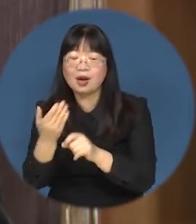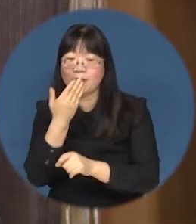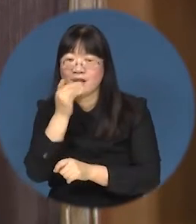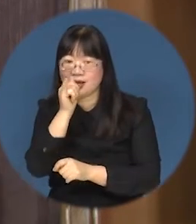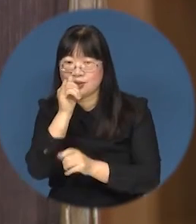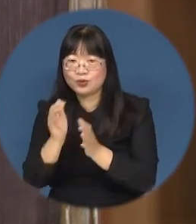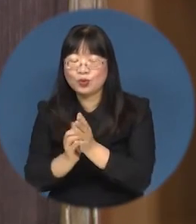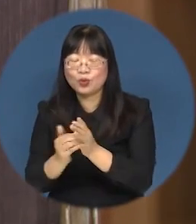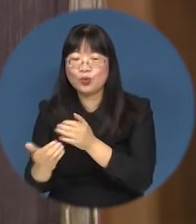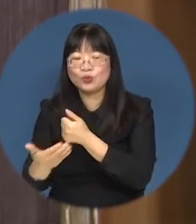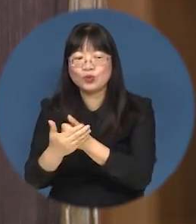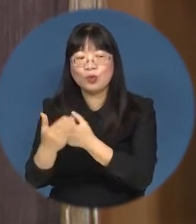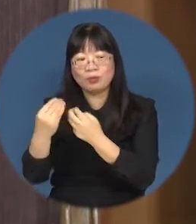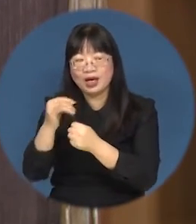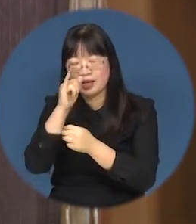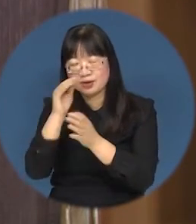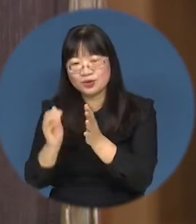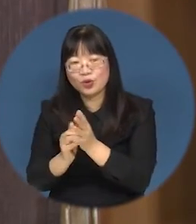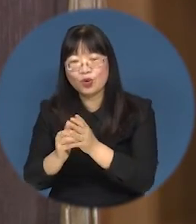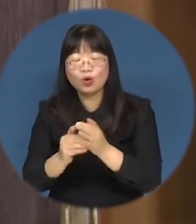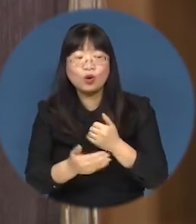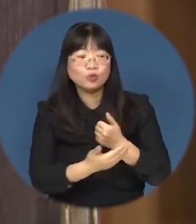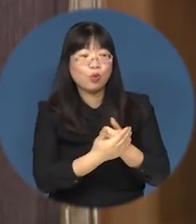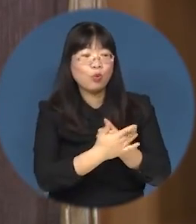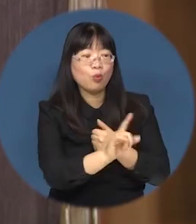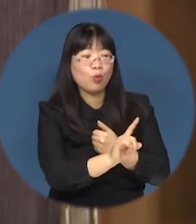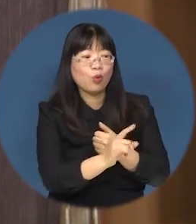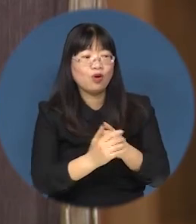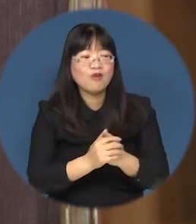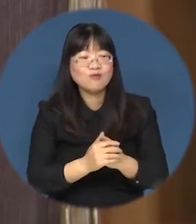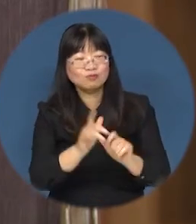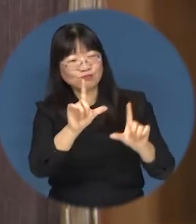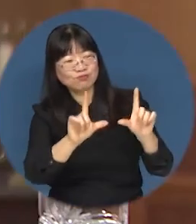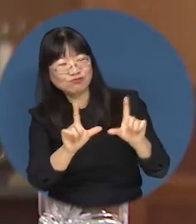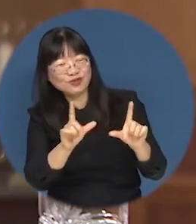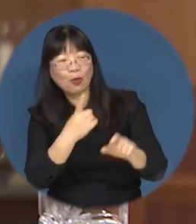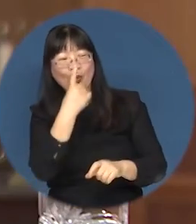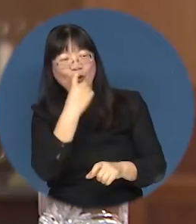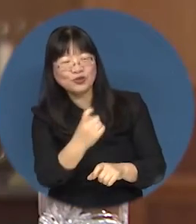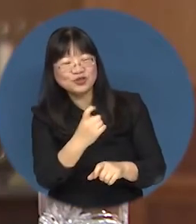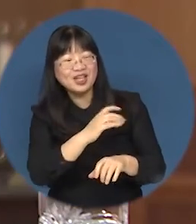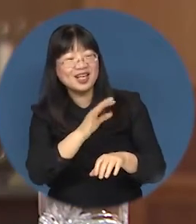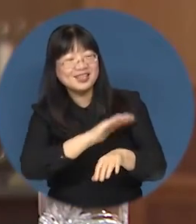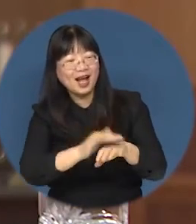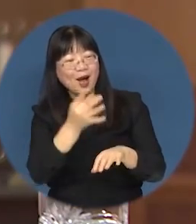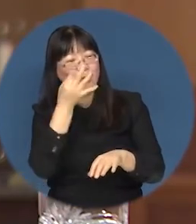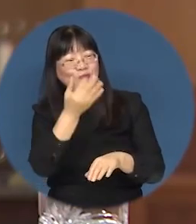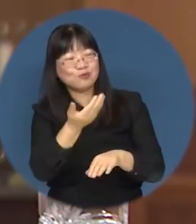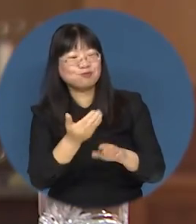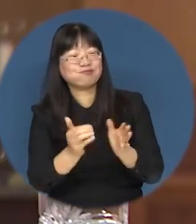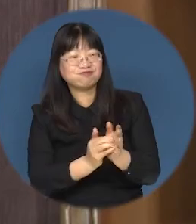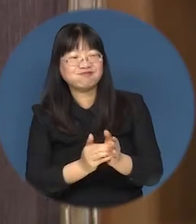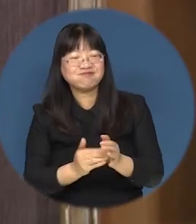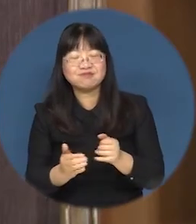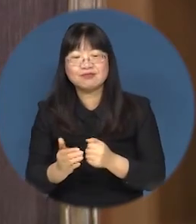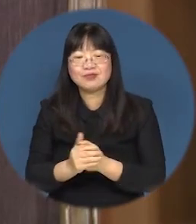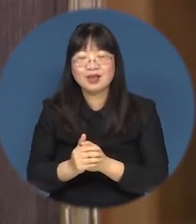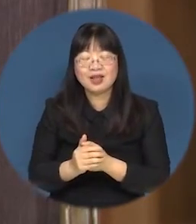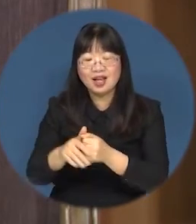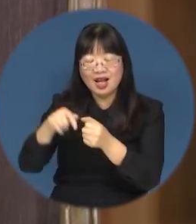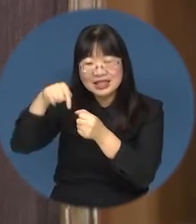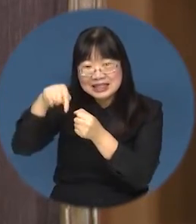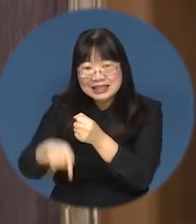다가가기도 하고 도움도 많이 주고 무슨 도움을 주고 포즈도 잘 취해주고 뭐 포즈까지. 그러니까. 예. 예.